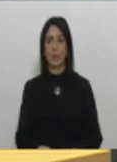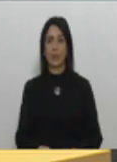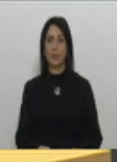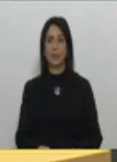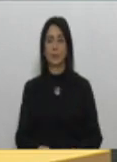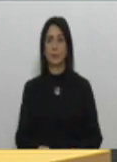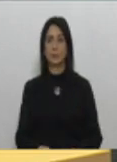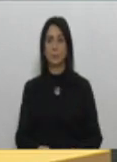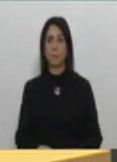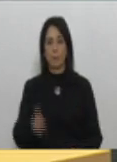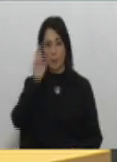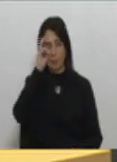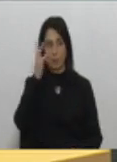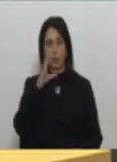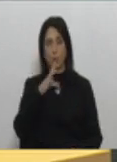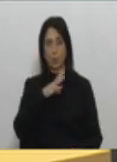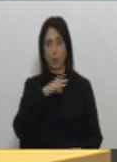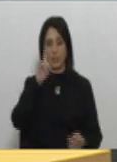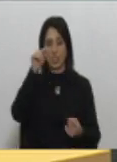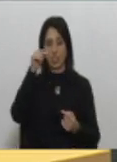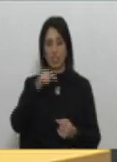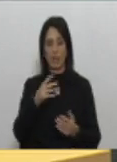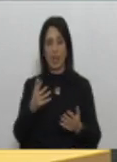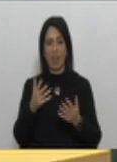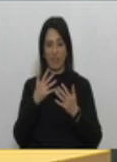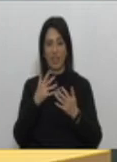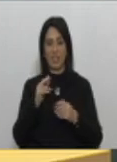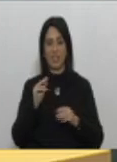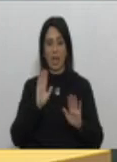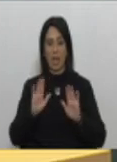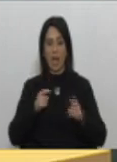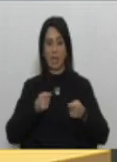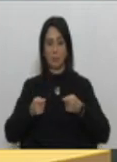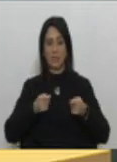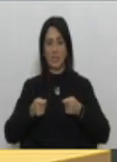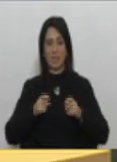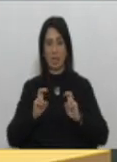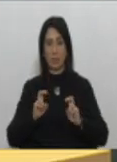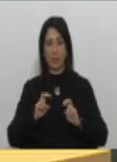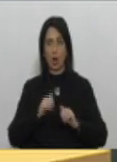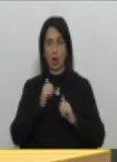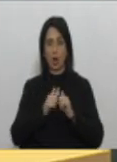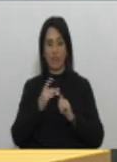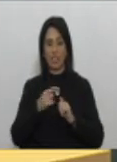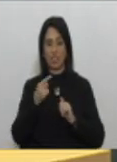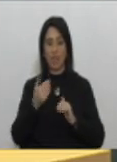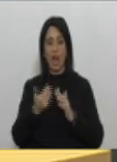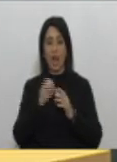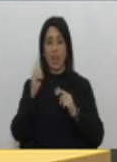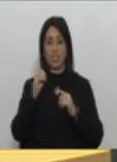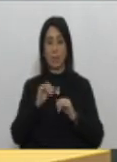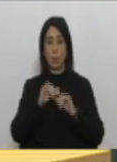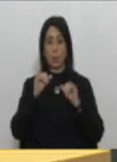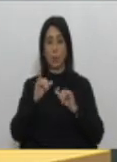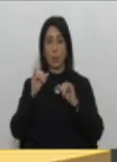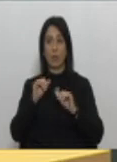რომ თავრობას უნდა ჰქონდეს შესაბამისი ეფექტიანი ადმინისტრირების უნარი და ყოველ ჯერზე ახალი შტამის გაჩენასთან